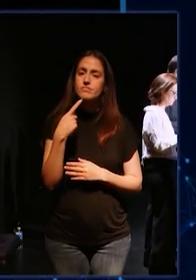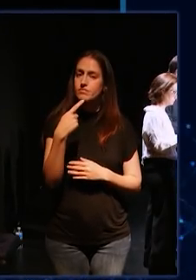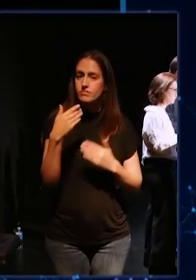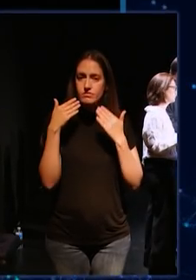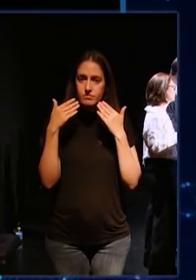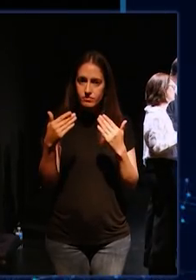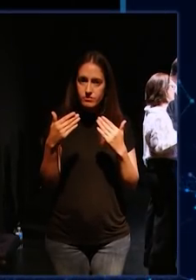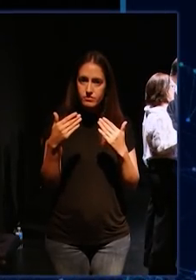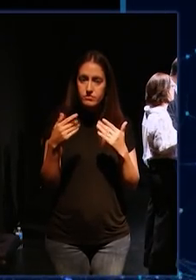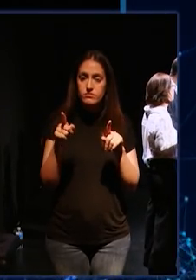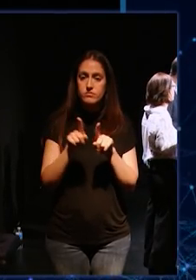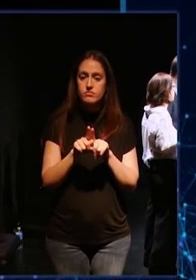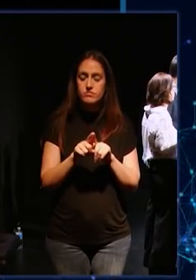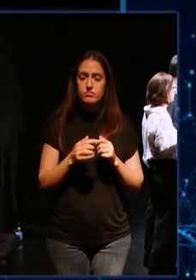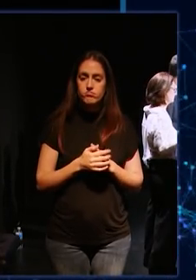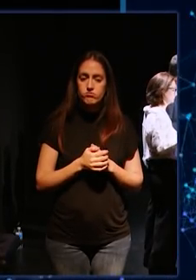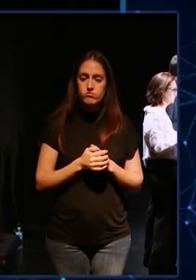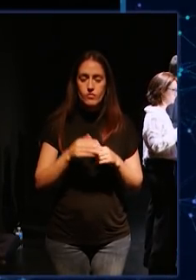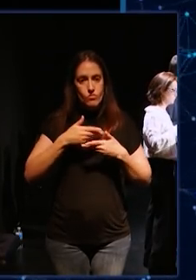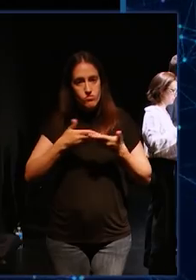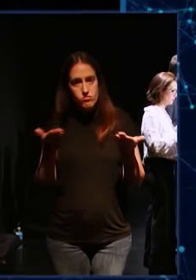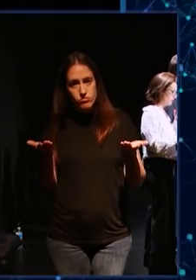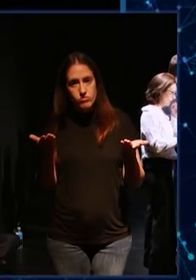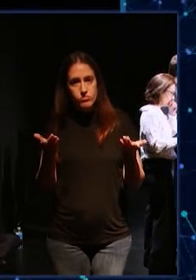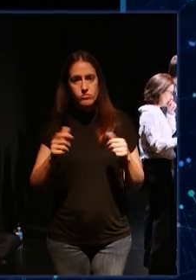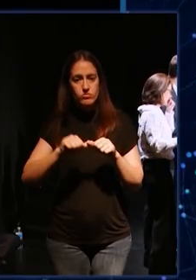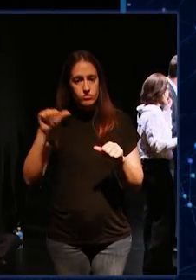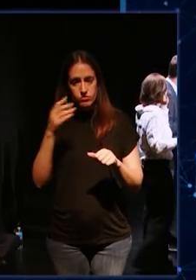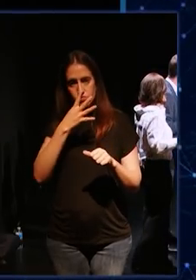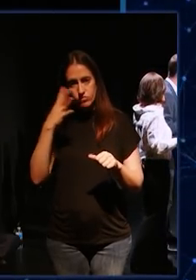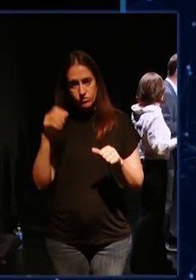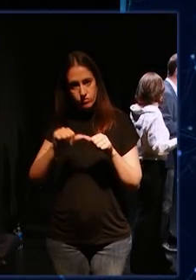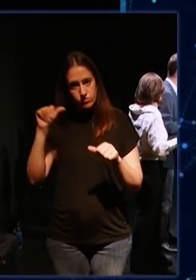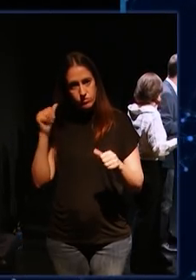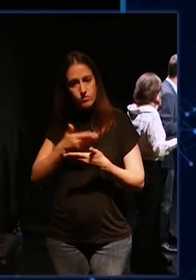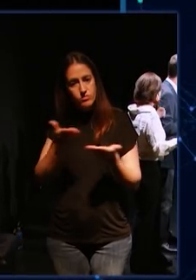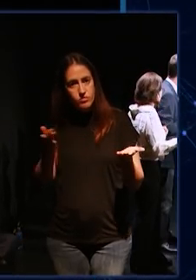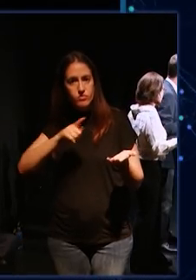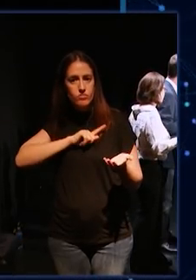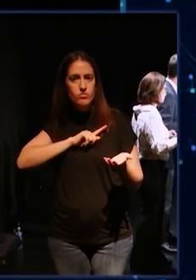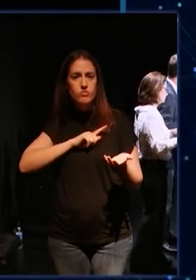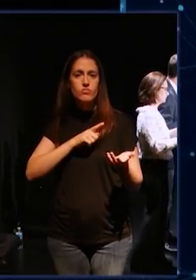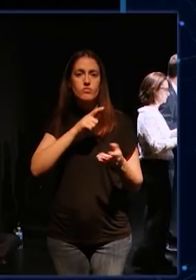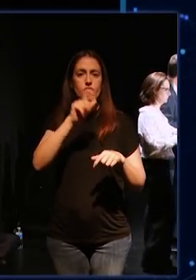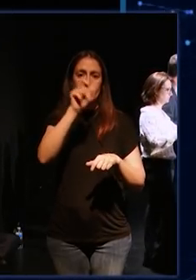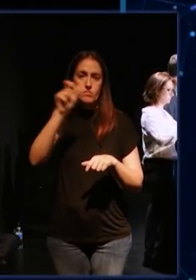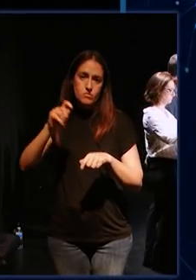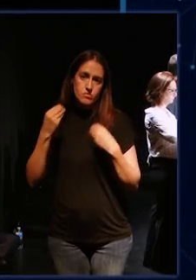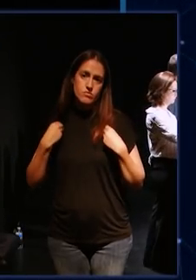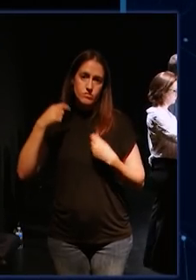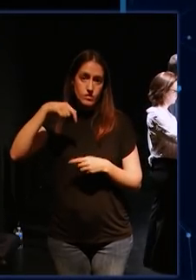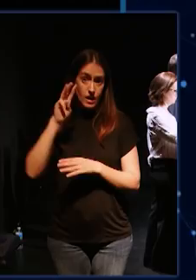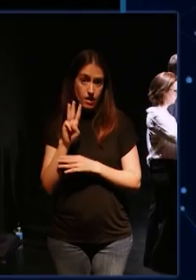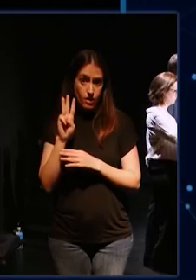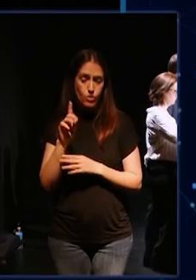gràcies per haver tingut la confiança durant aquests 4 anys, la confiança dels vilatans de Cardedeu i